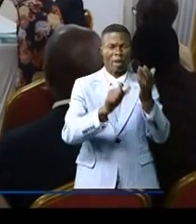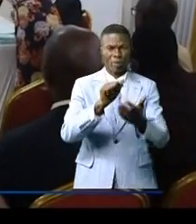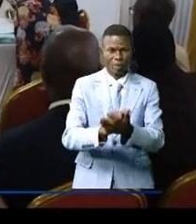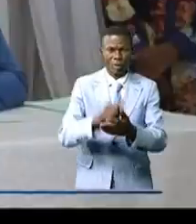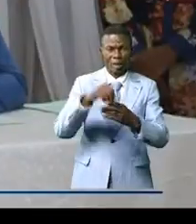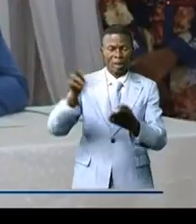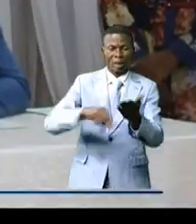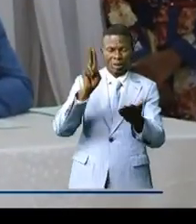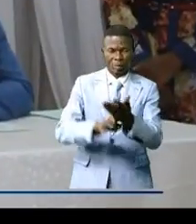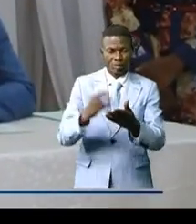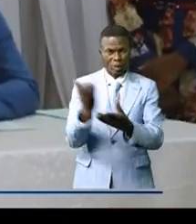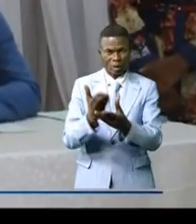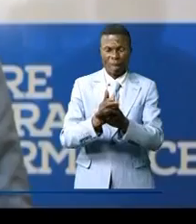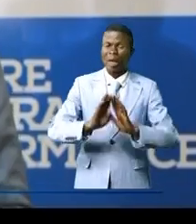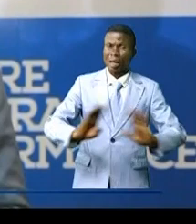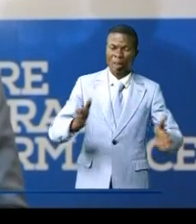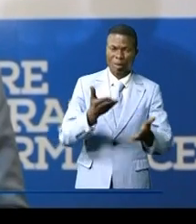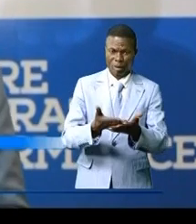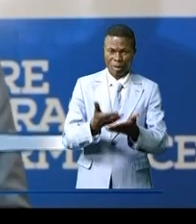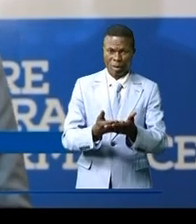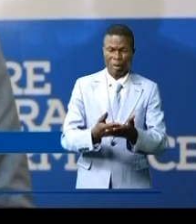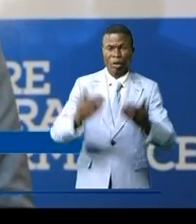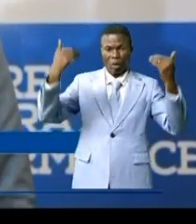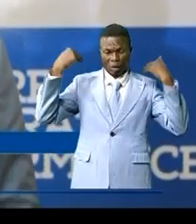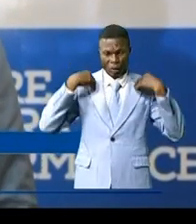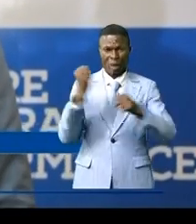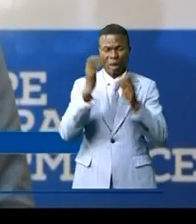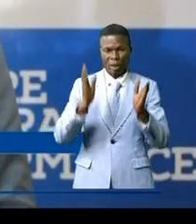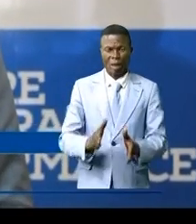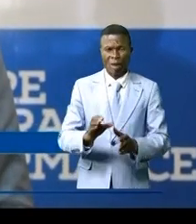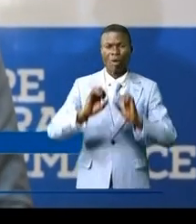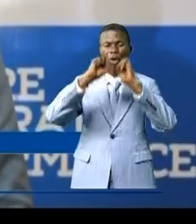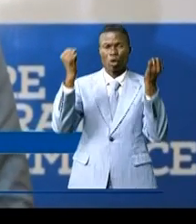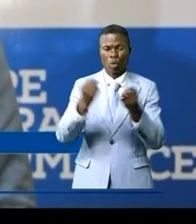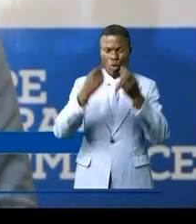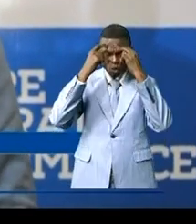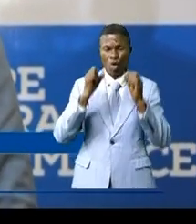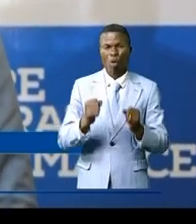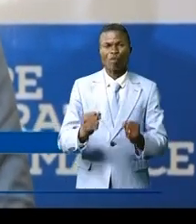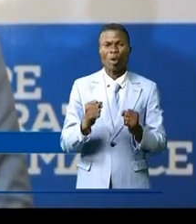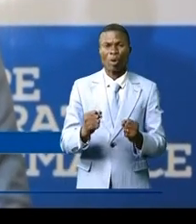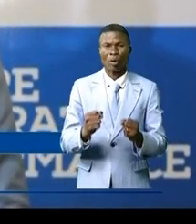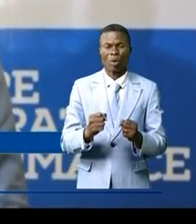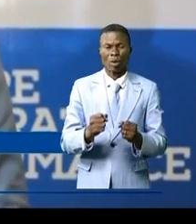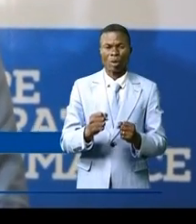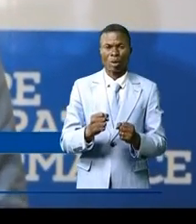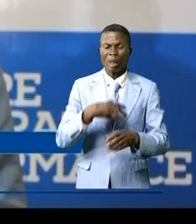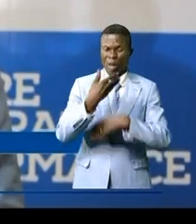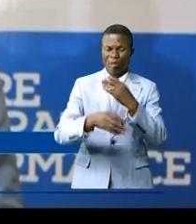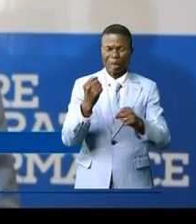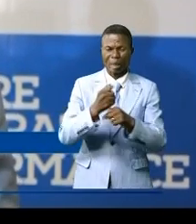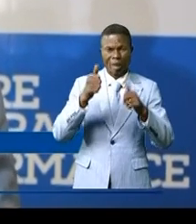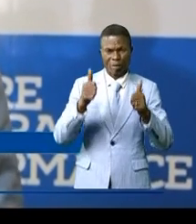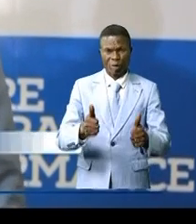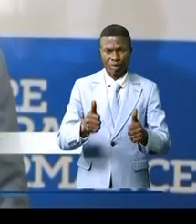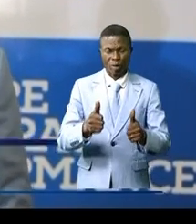cette signature du contrat de performance. Les cadres et agents de l'OGFREM sont déterminés à faire leur travail,